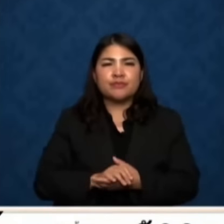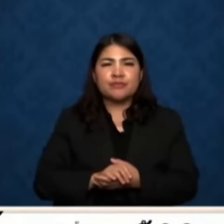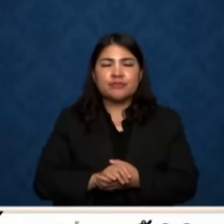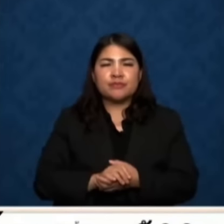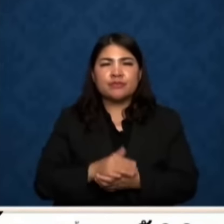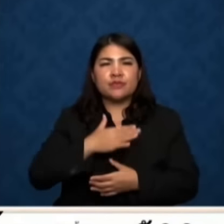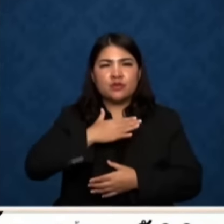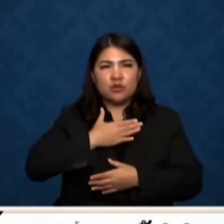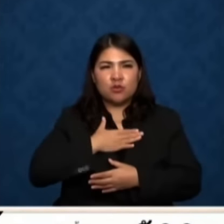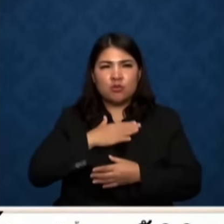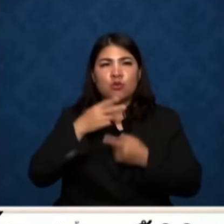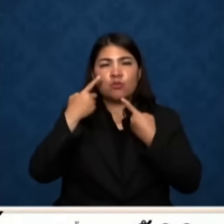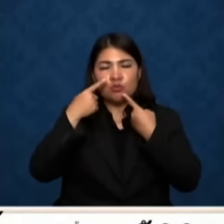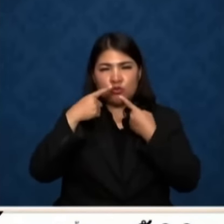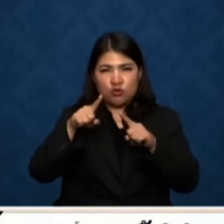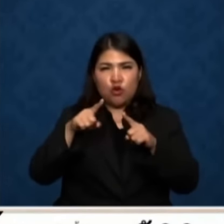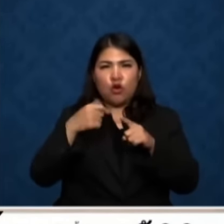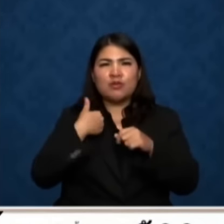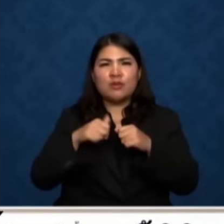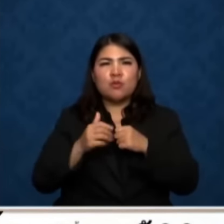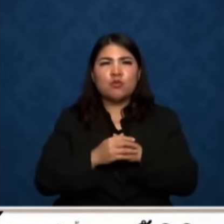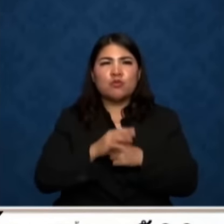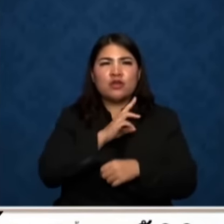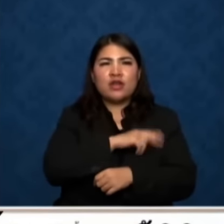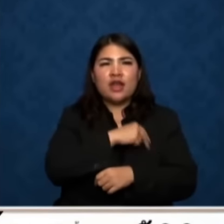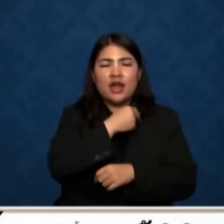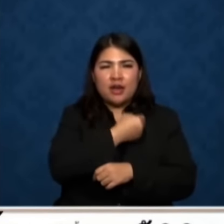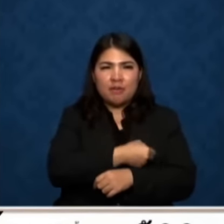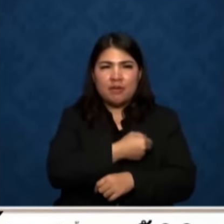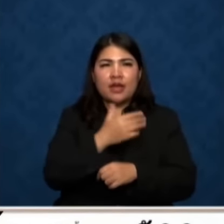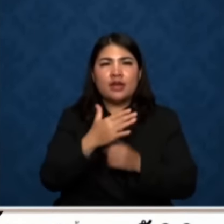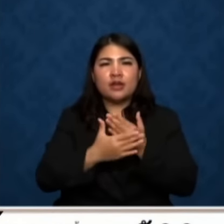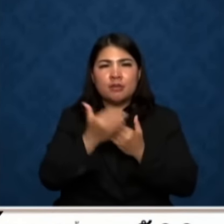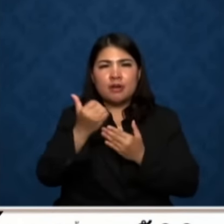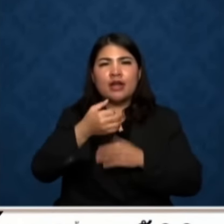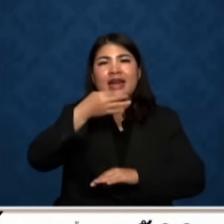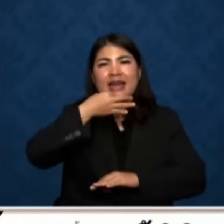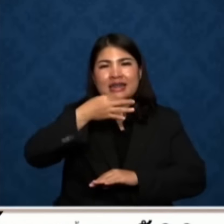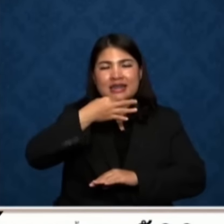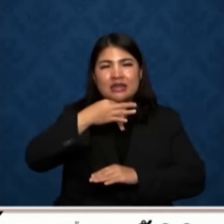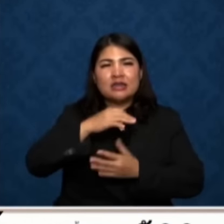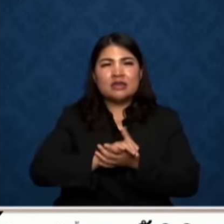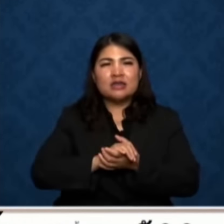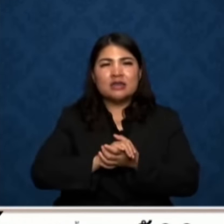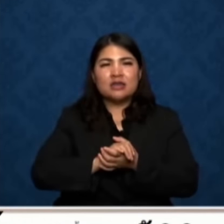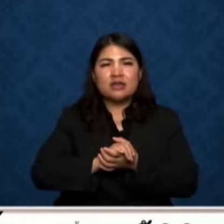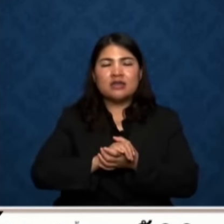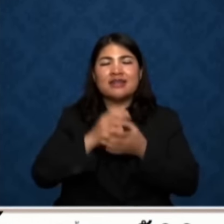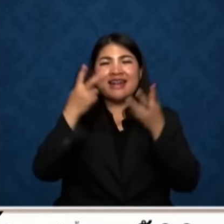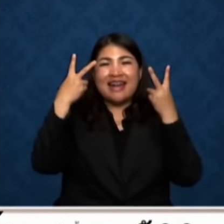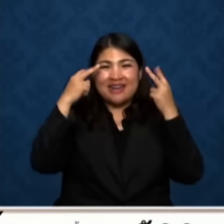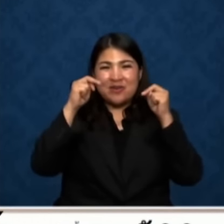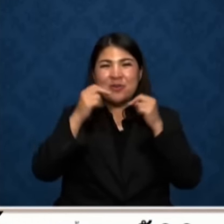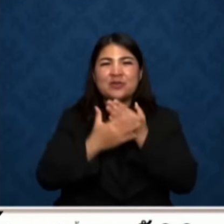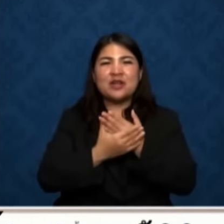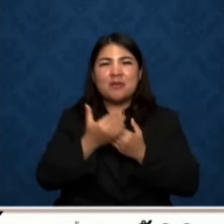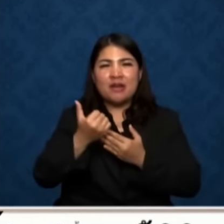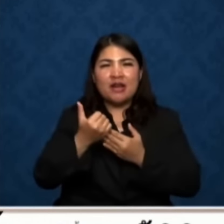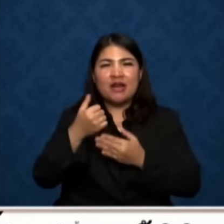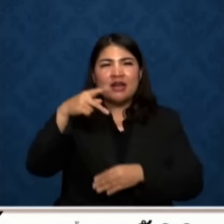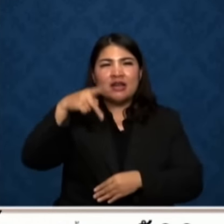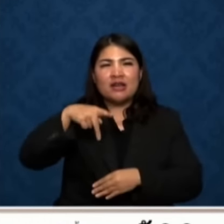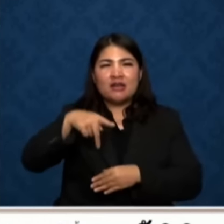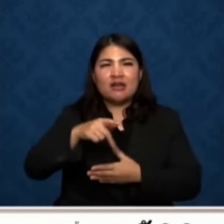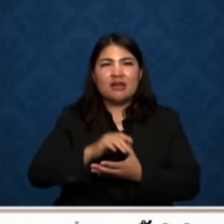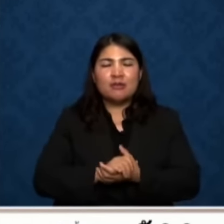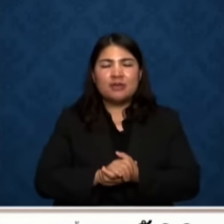ที่ผมตอบในฐานะที่ผมอยู่แพทยสภาในฐานะนายกสภาวิชาชีพนายกสภาพิเศษสภาน